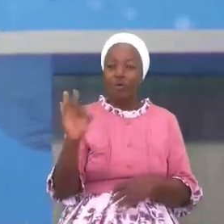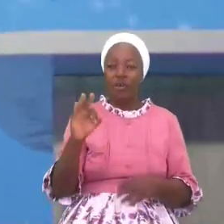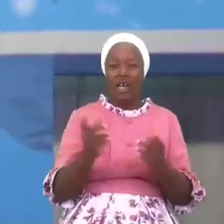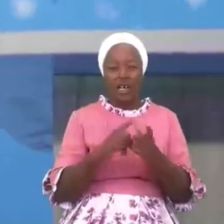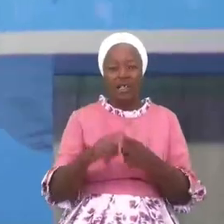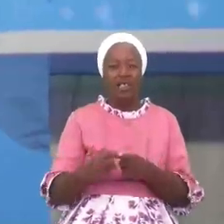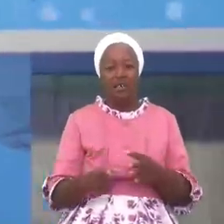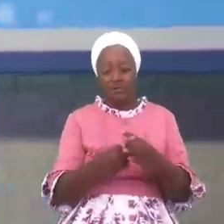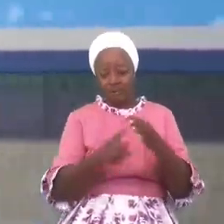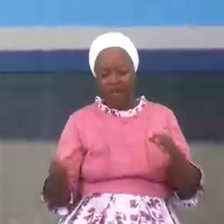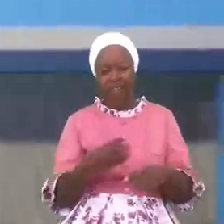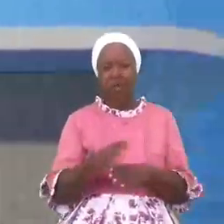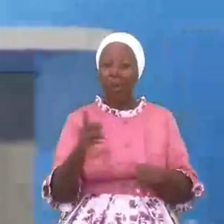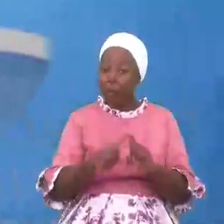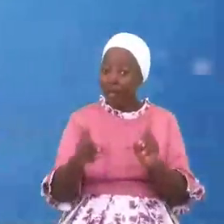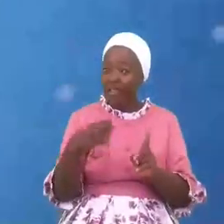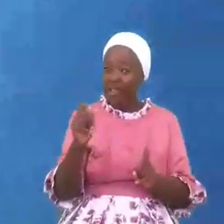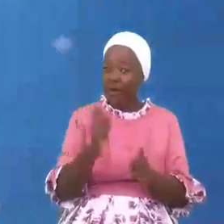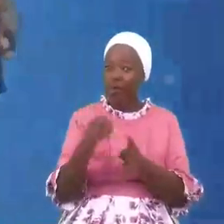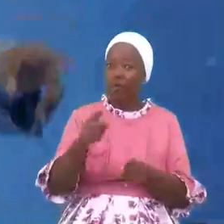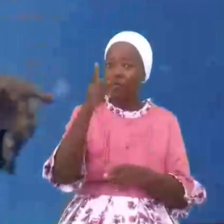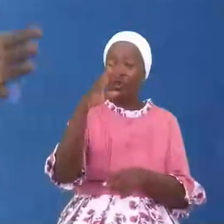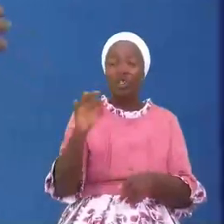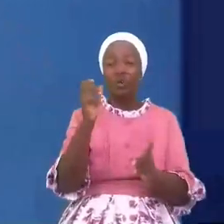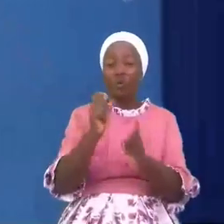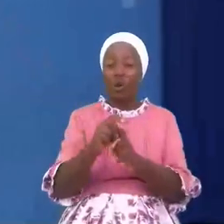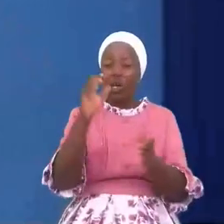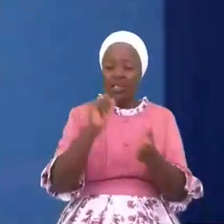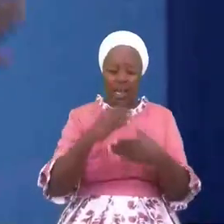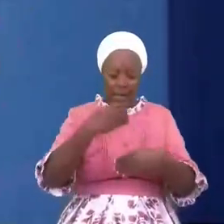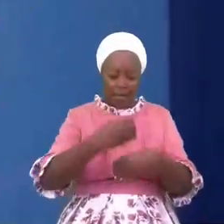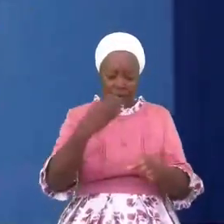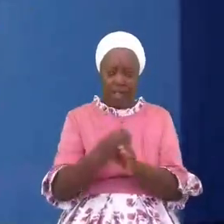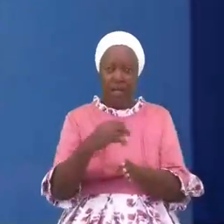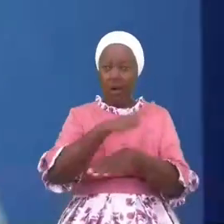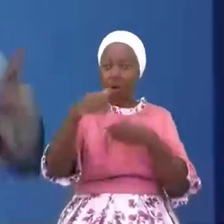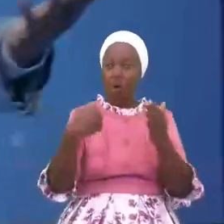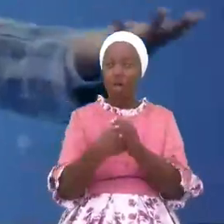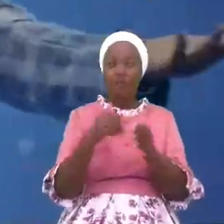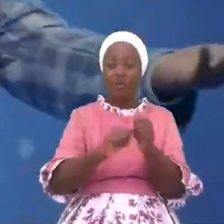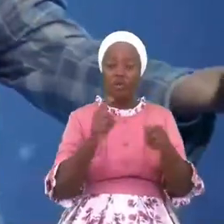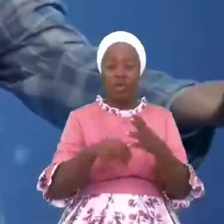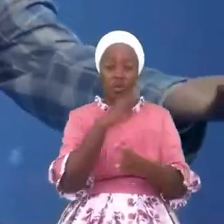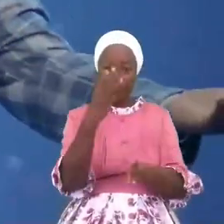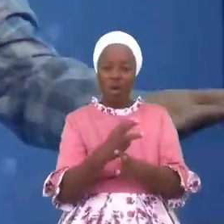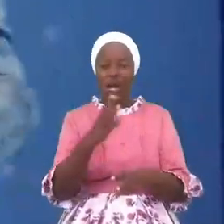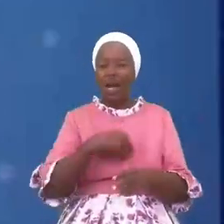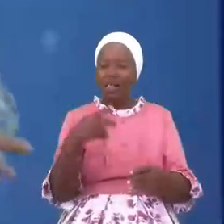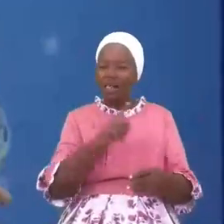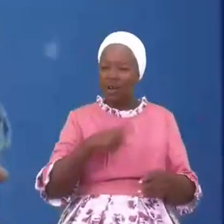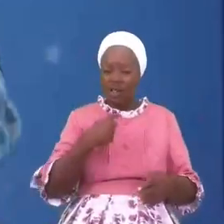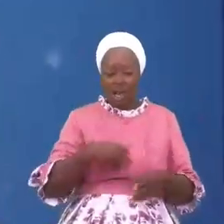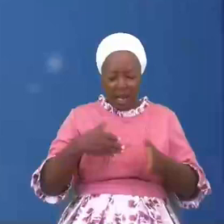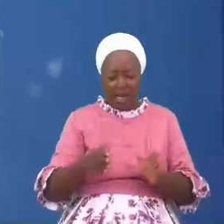disparaître. Mais la parole de Dieu, la parole qui a créé l'univers entier, et Dieu dit